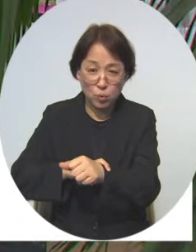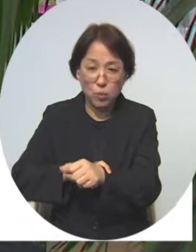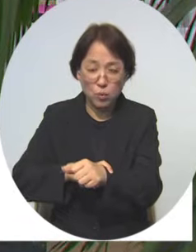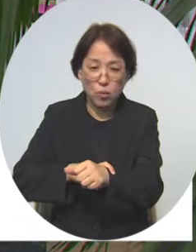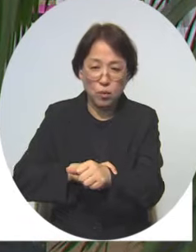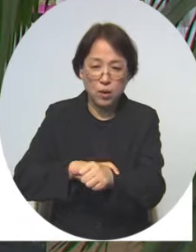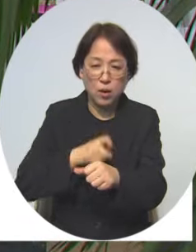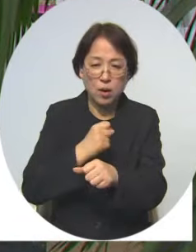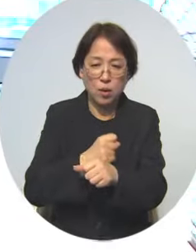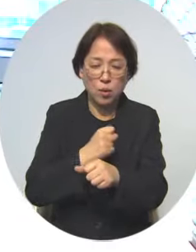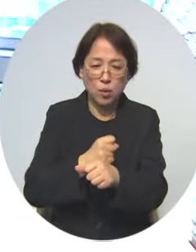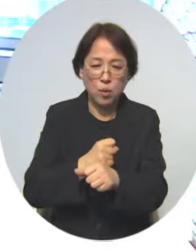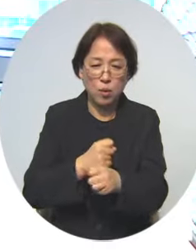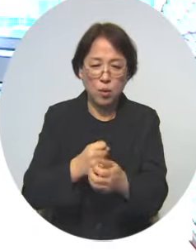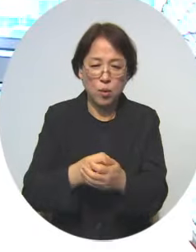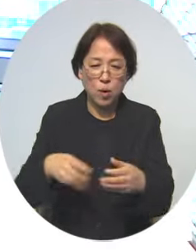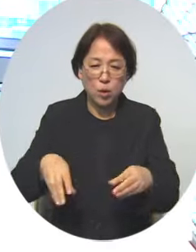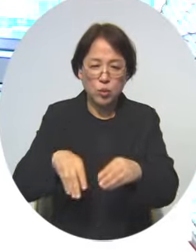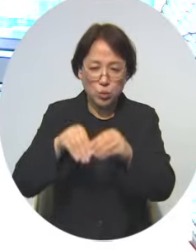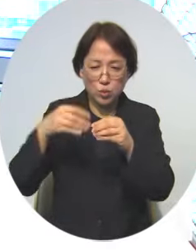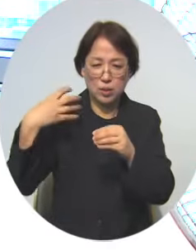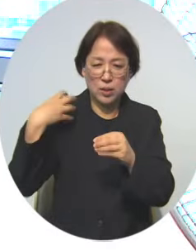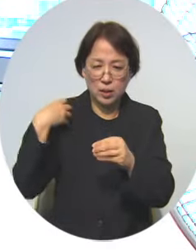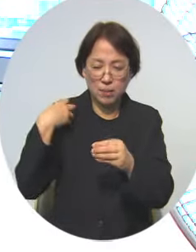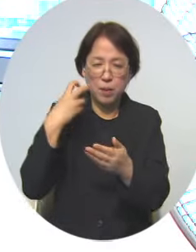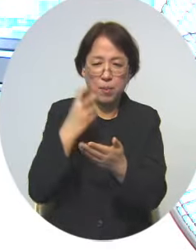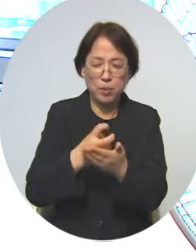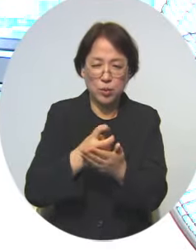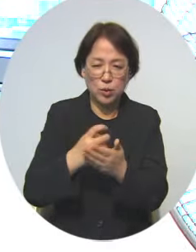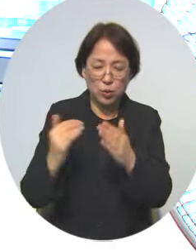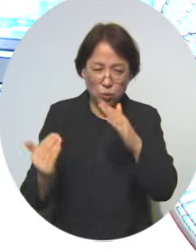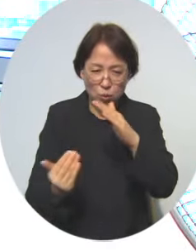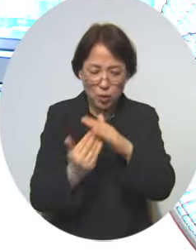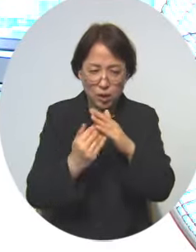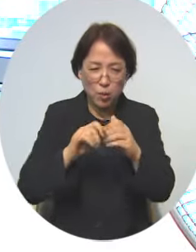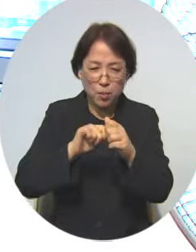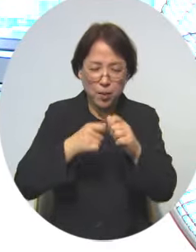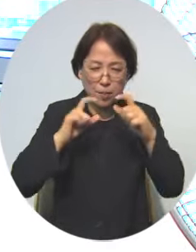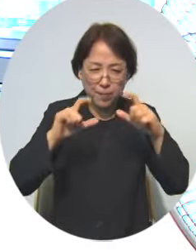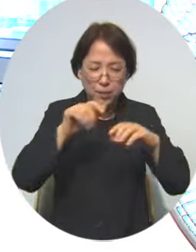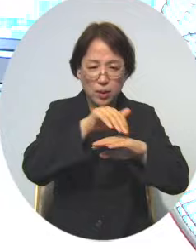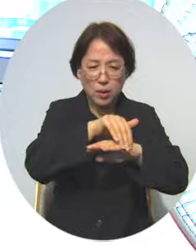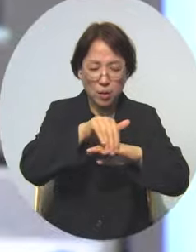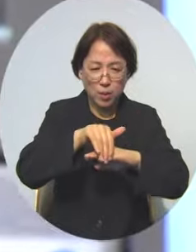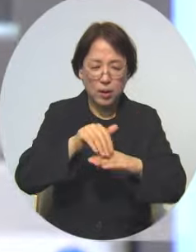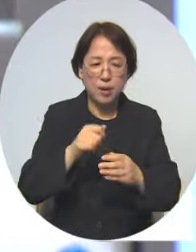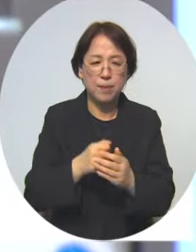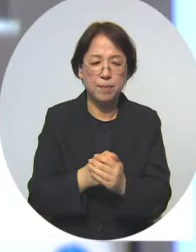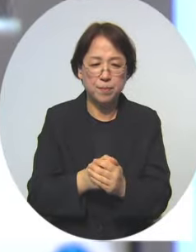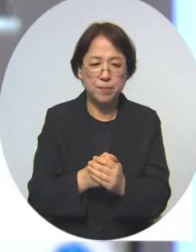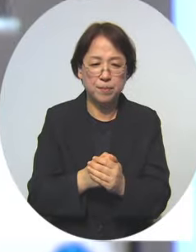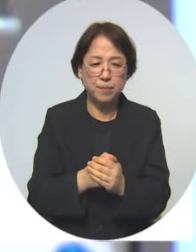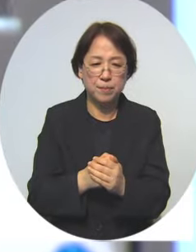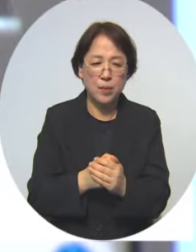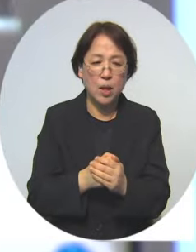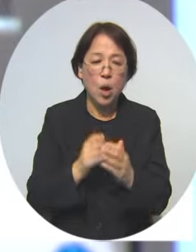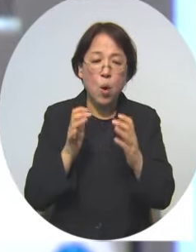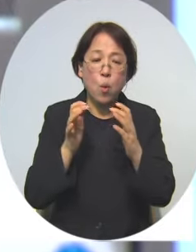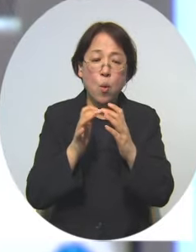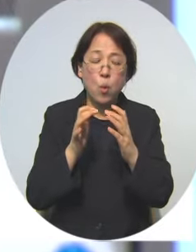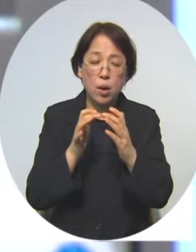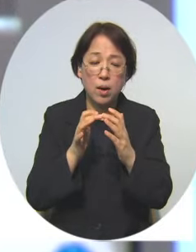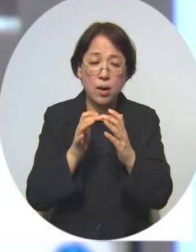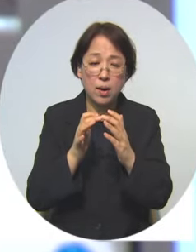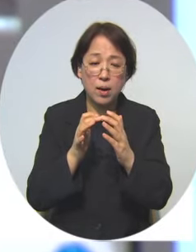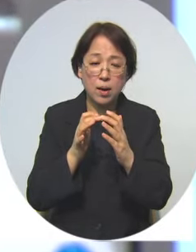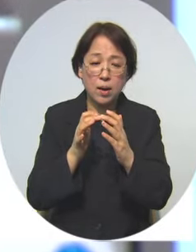조직 총책은 법정 최고형을 구형할 방침입니다. 불법 사금융 접근 경로 단속도 강화합니다. 최근 온라인